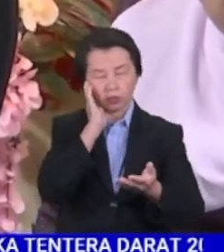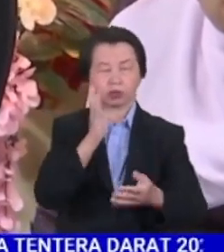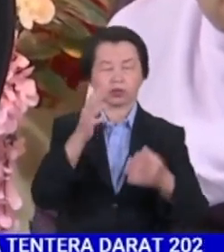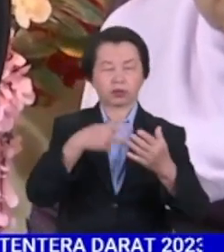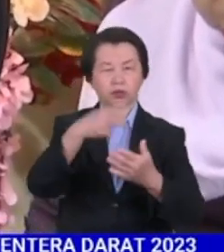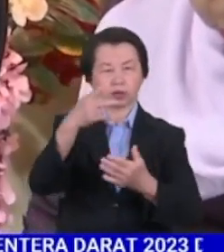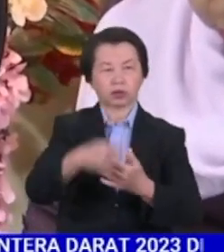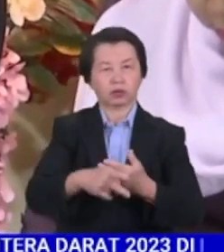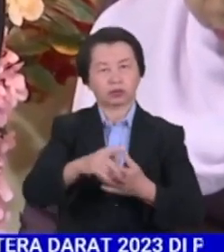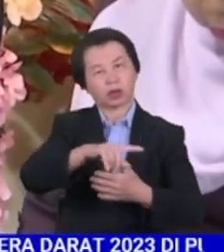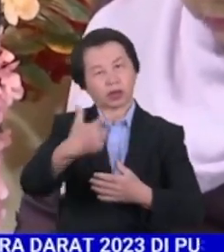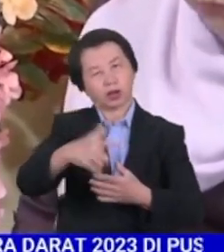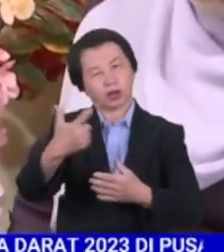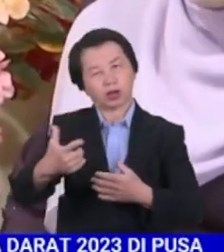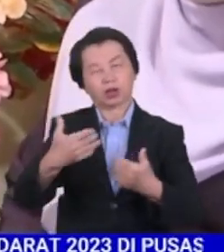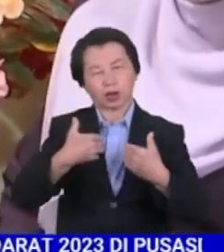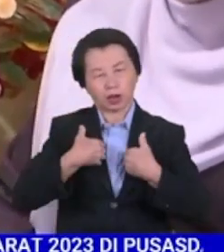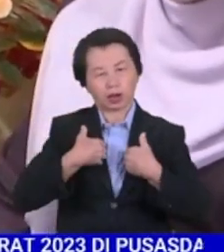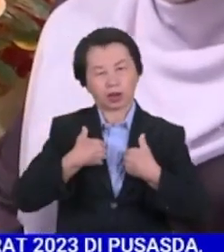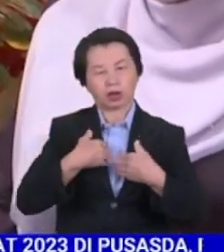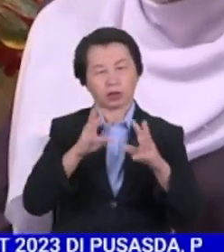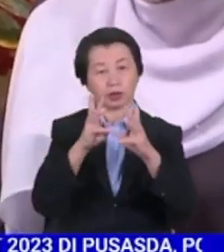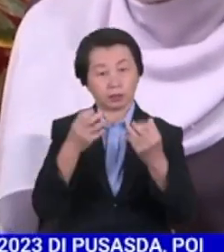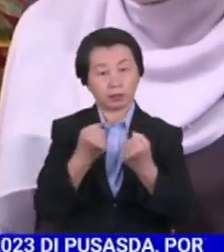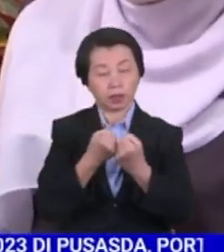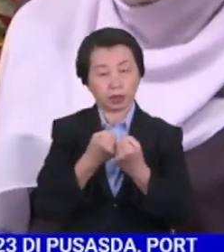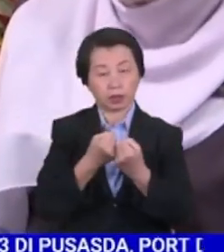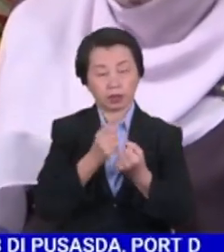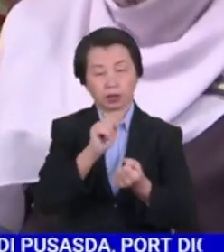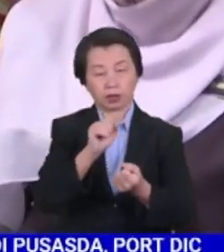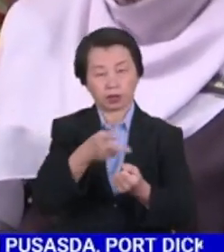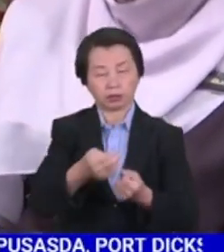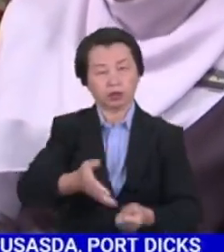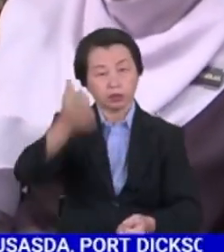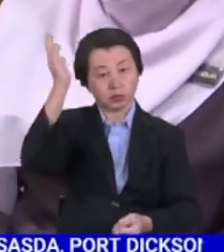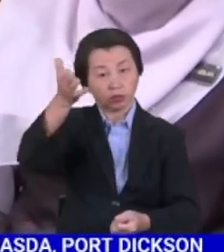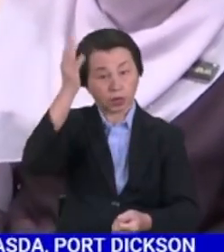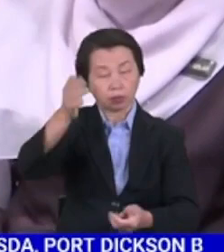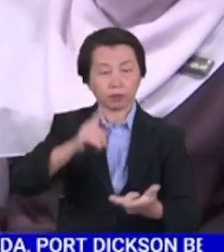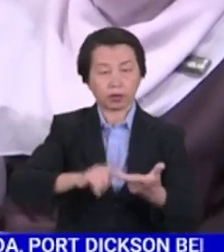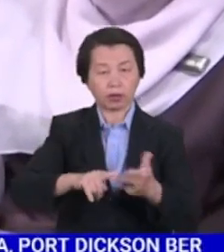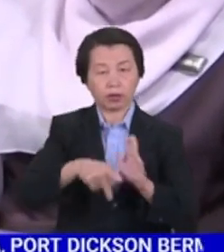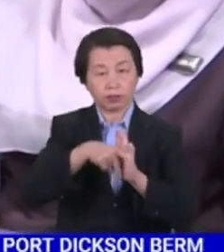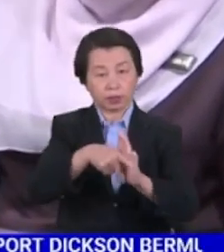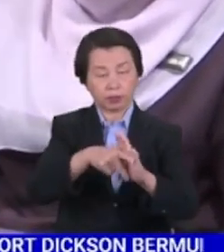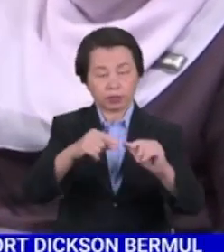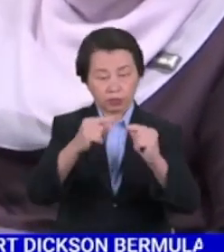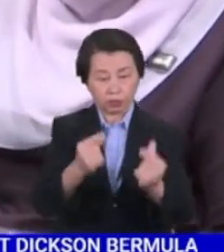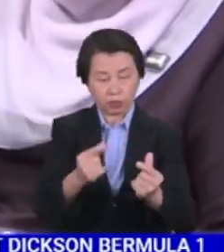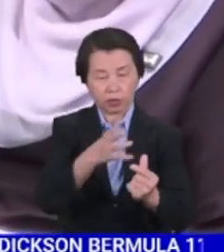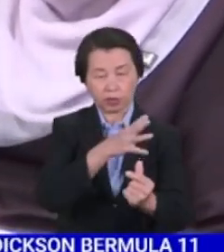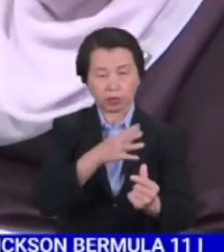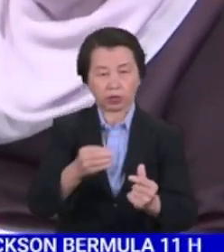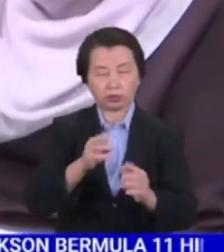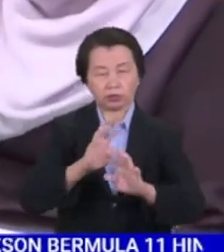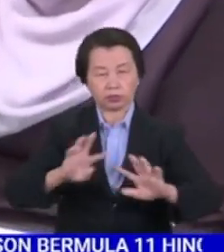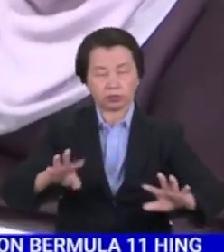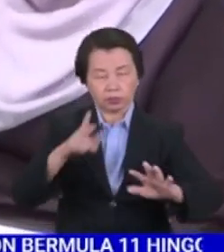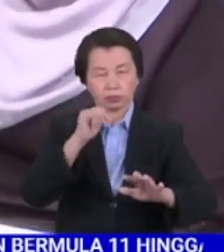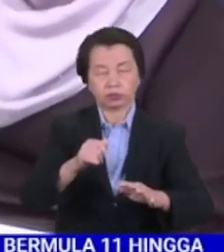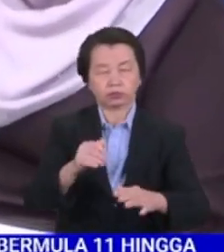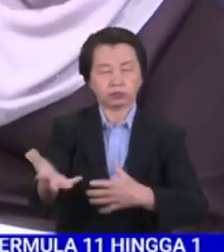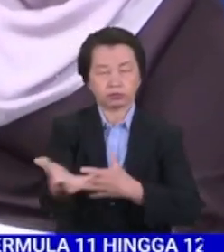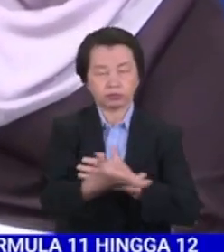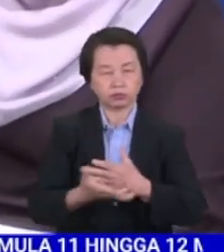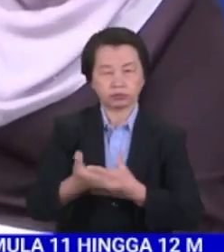acara sampingan yang akan diadakan adalah bengkel tahsin, ceramah perdana, pameran Al-Quran dan kayuhan harmoni Mesra